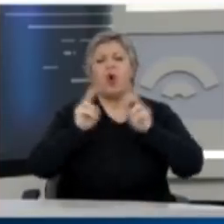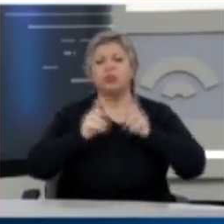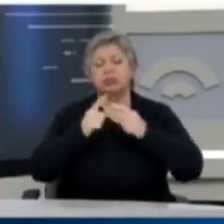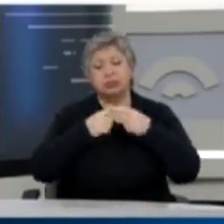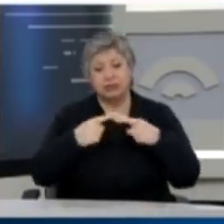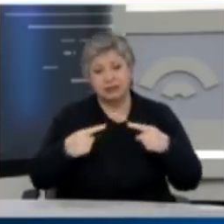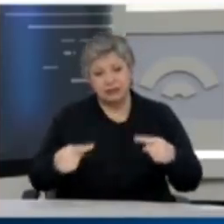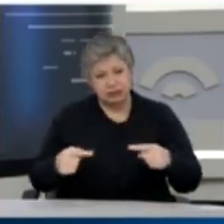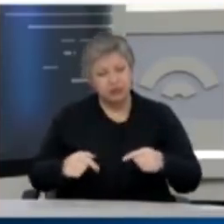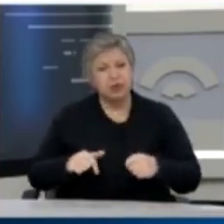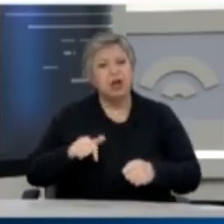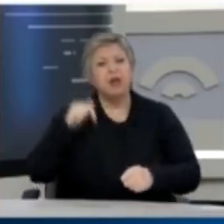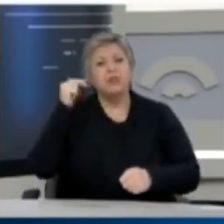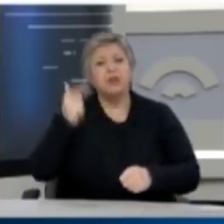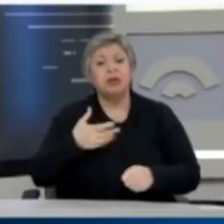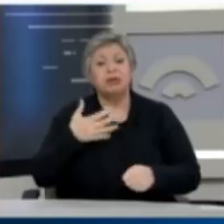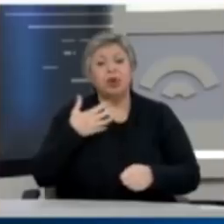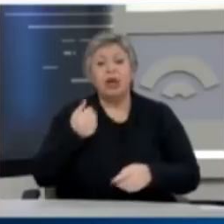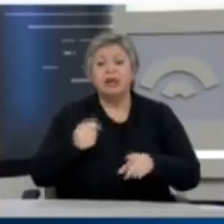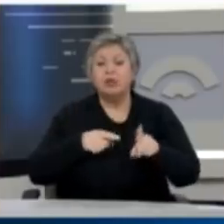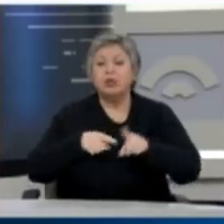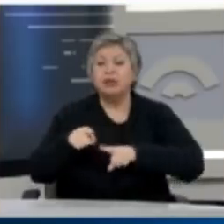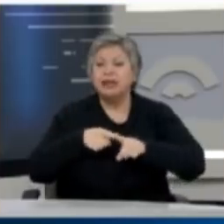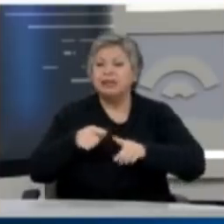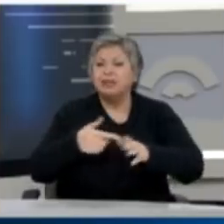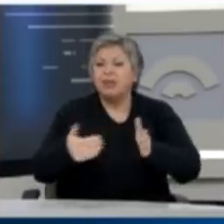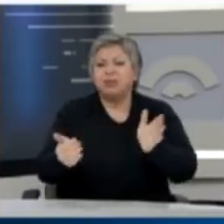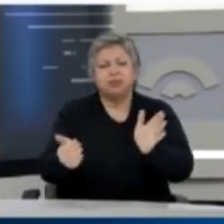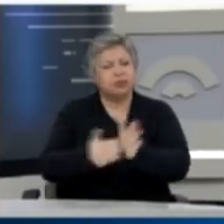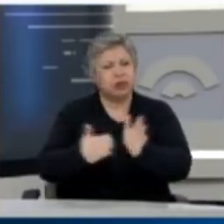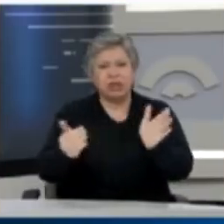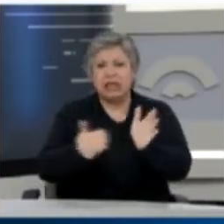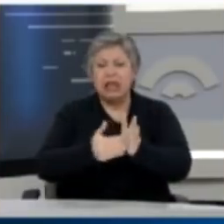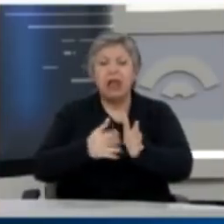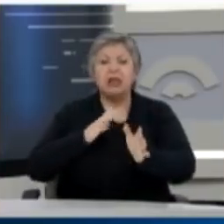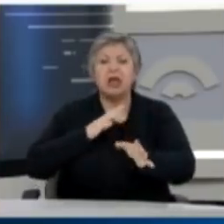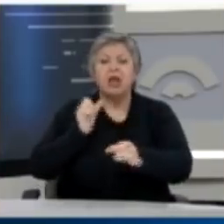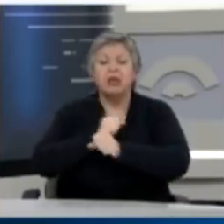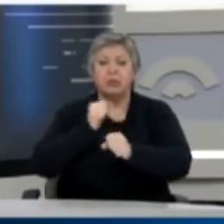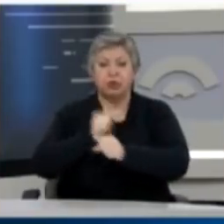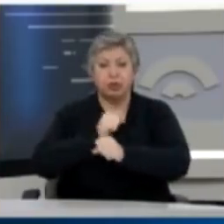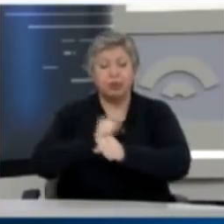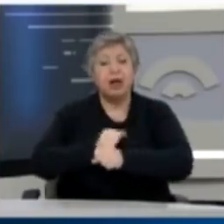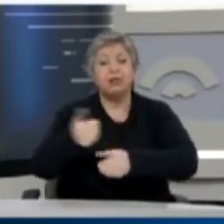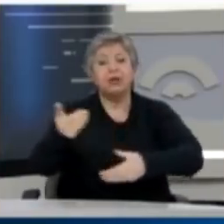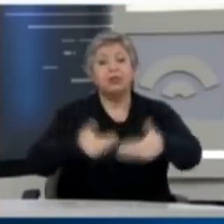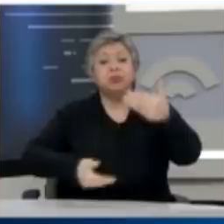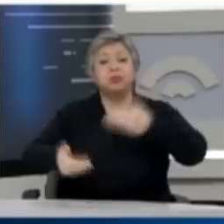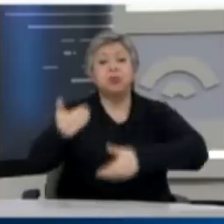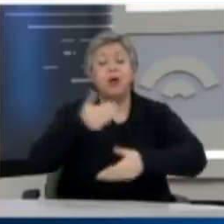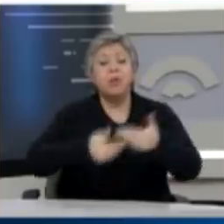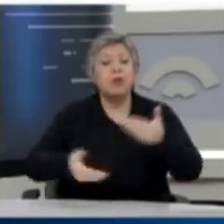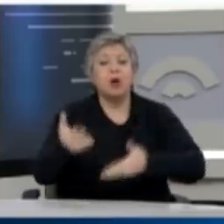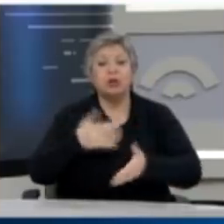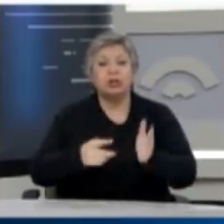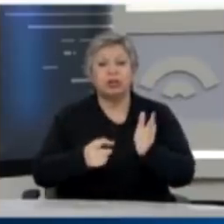ομοσπονδίες που καλύπτουν χιλιάδες, δεκάδες χιλιάδες εργαζόμενους, κατέθεσαν πρόταση νόμου για κατώτατο μισθό,